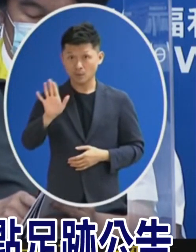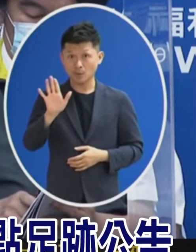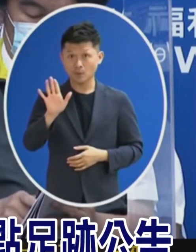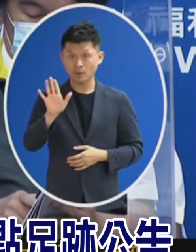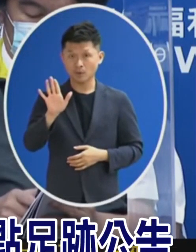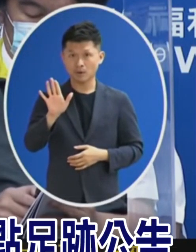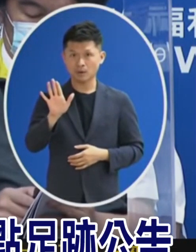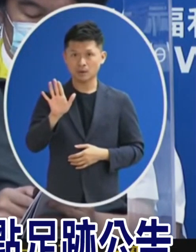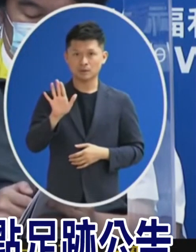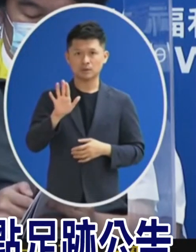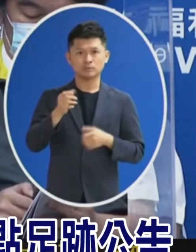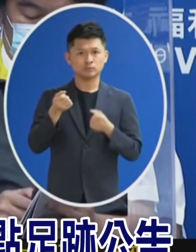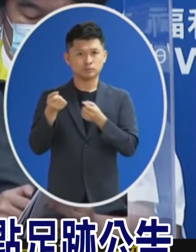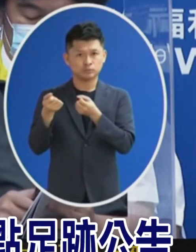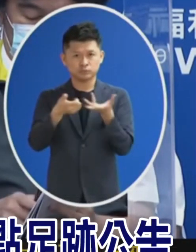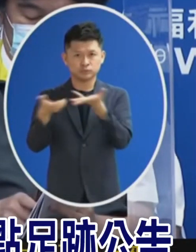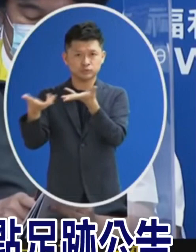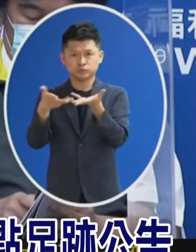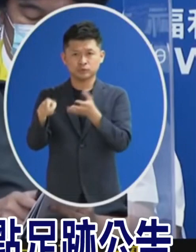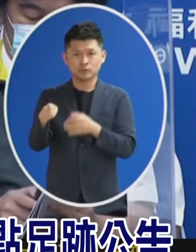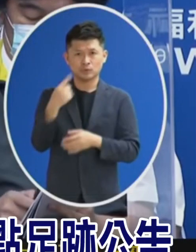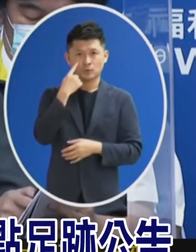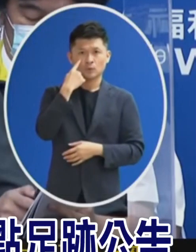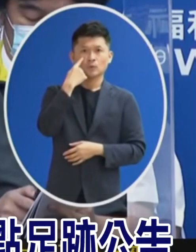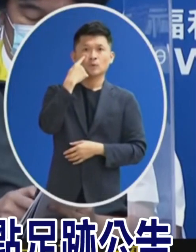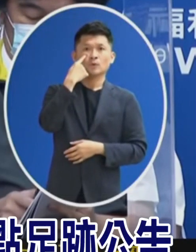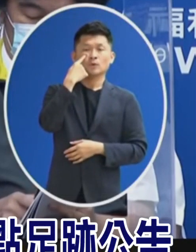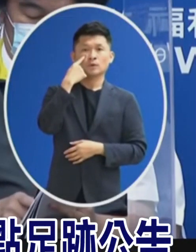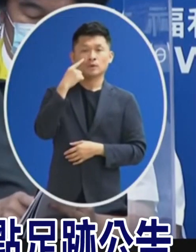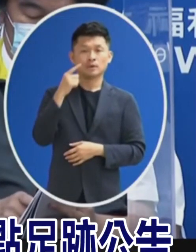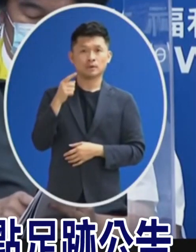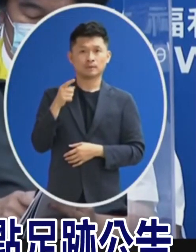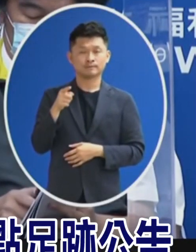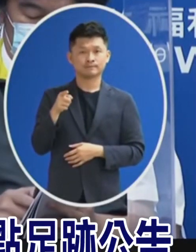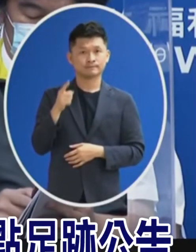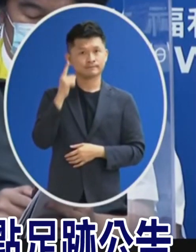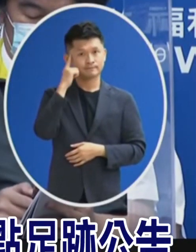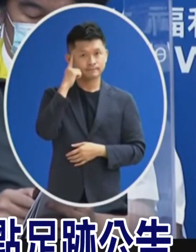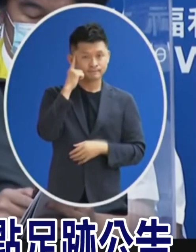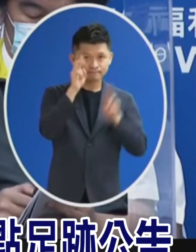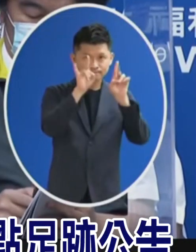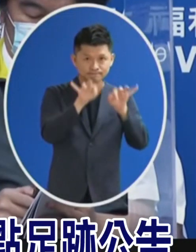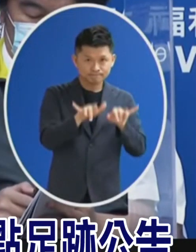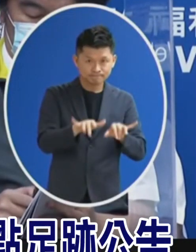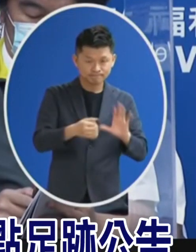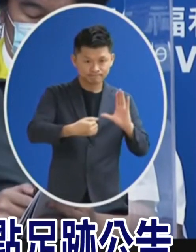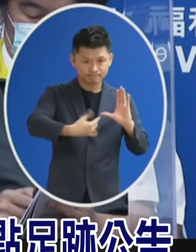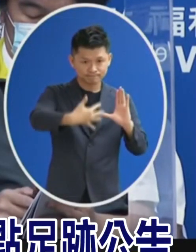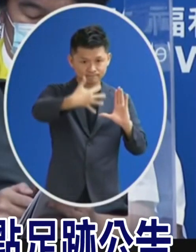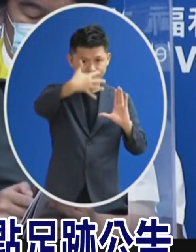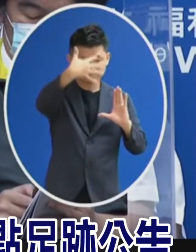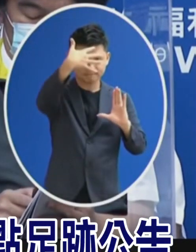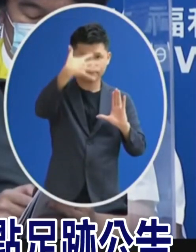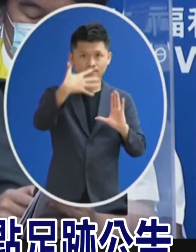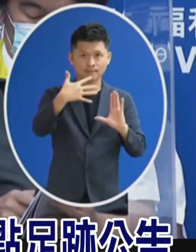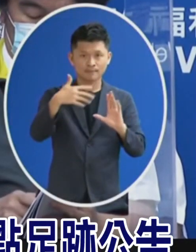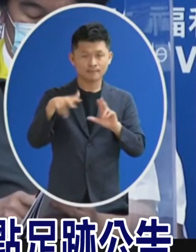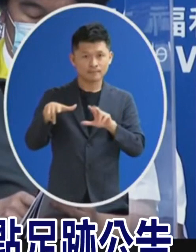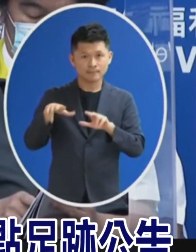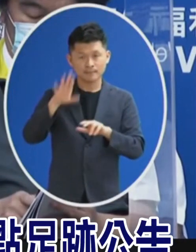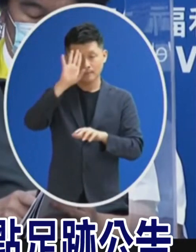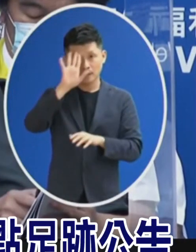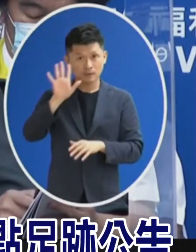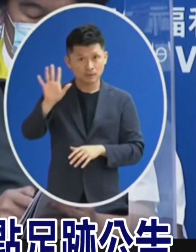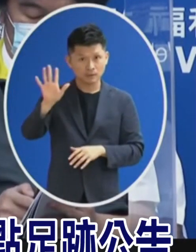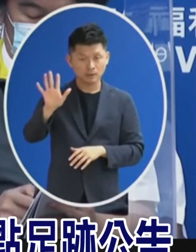热点足迹，换句话说，我们会要运用我们相关的资讯的系统，那把确诊的病